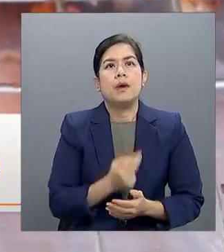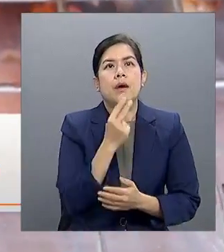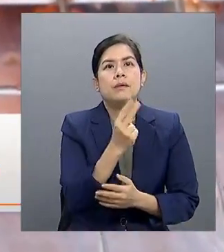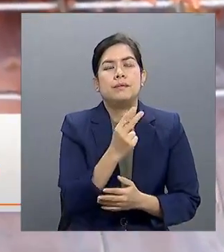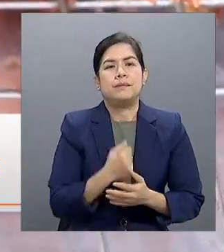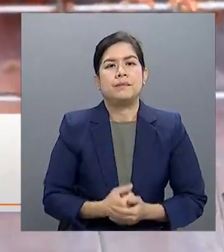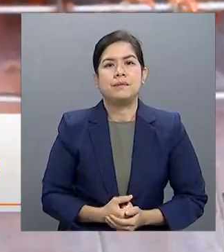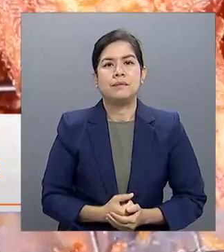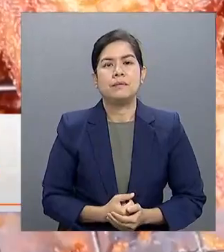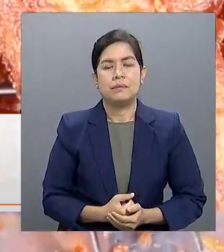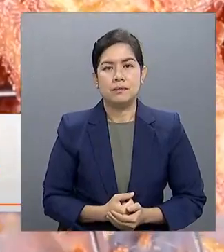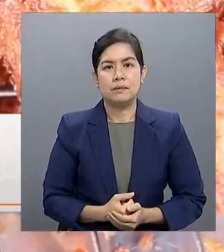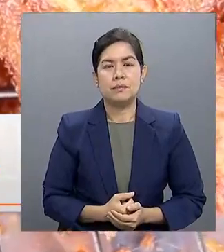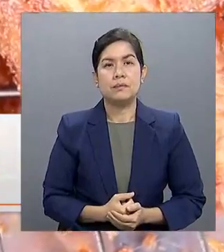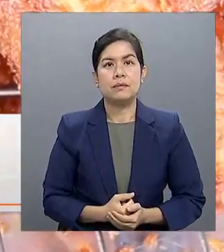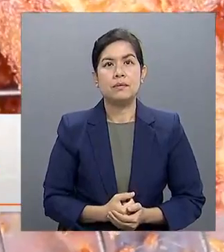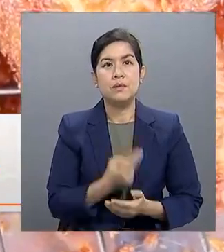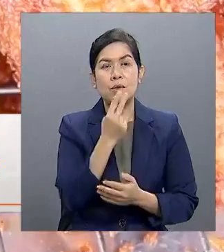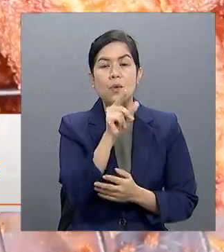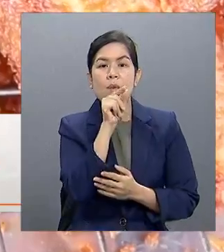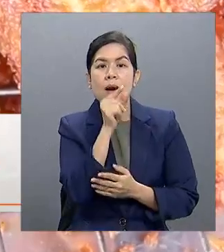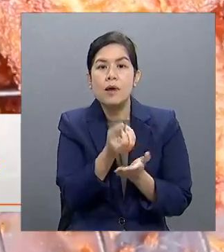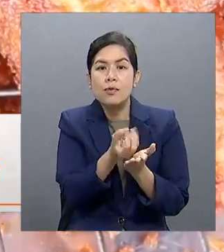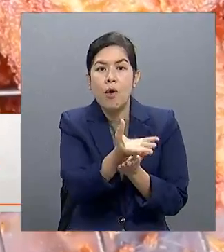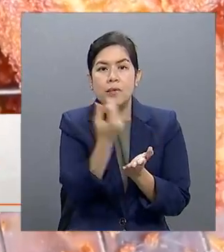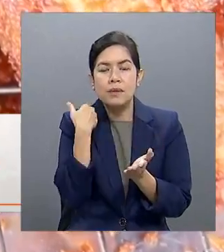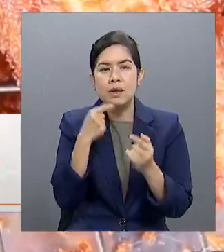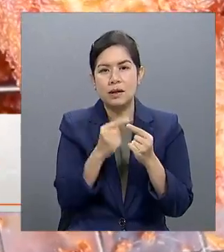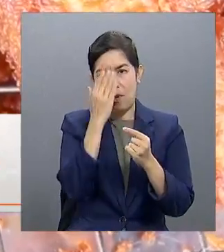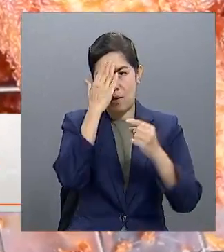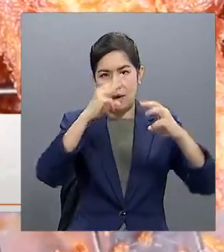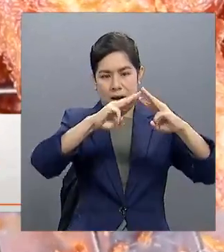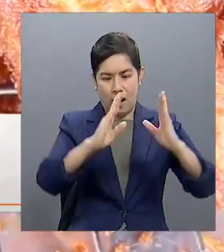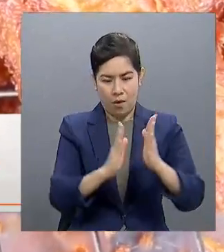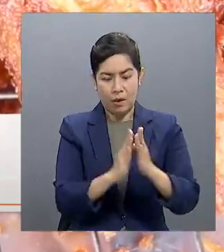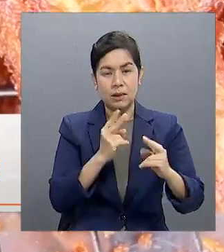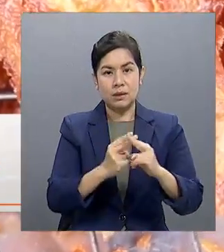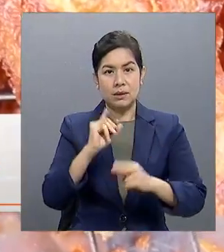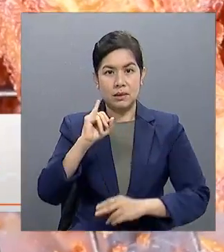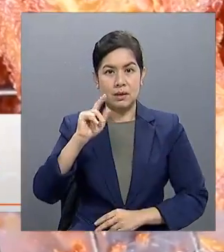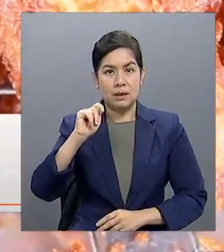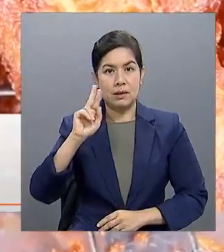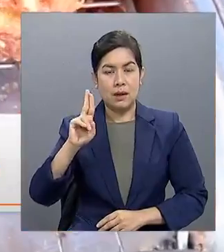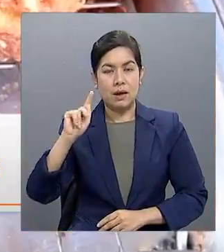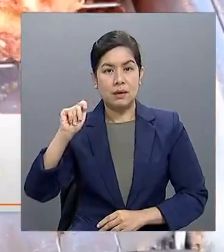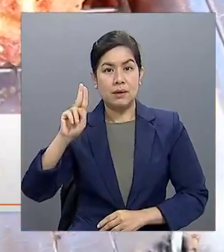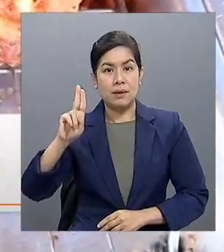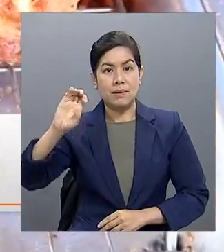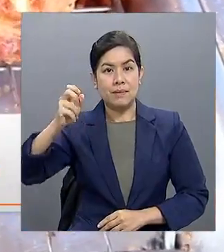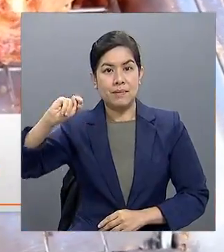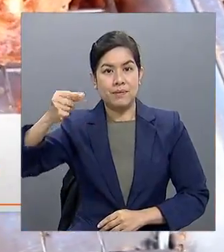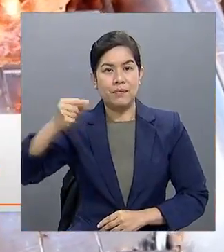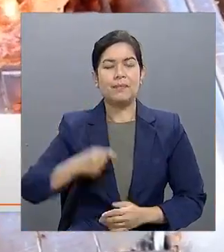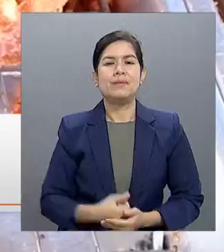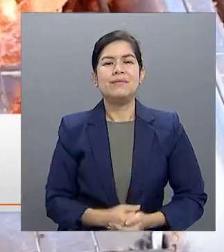ขาเนี่ยนะนี่คือไก่ทอดบริเวณหน้าวัดไตรตรึงสารามครับตำบลไตรตรึงอำเภอเมืองจังหวัดกำแพงเพชรครับโดยคุณสมพรอ่วมสะอาดครับ